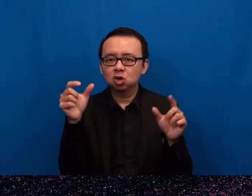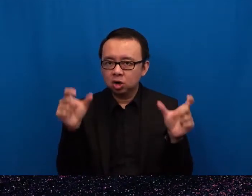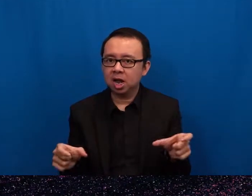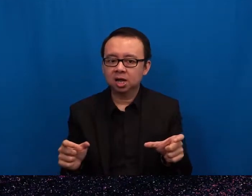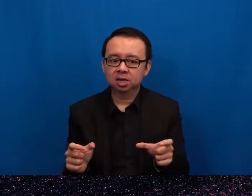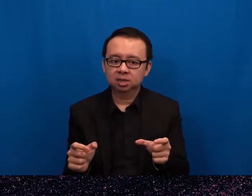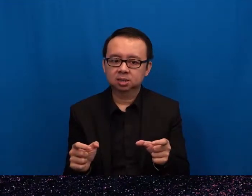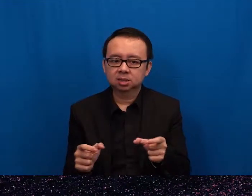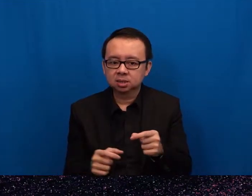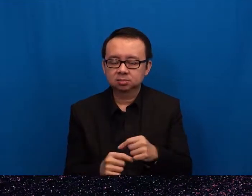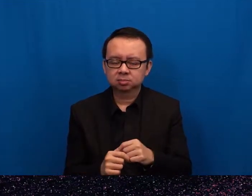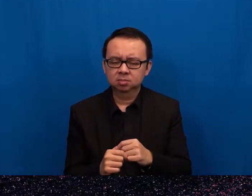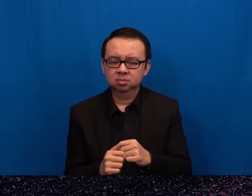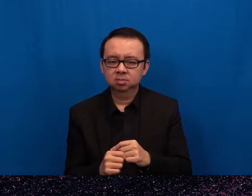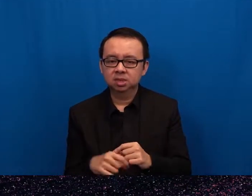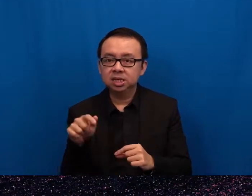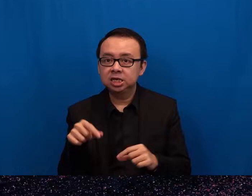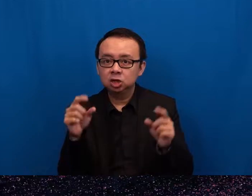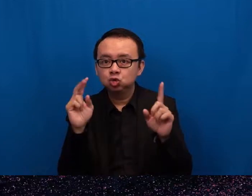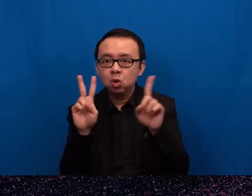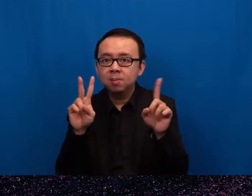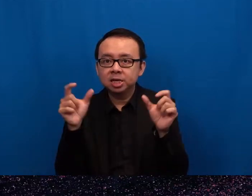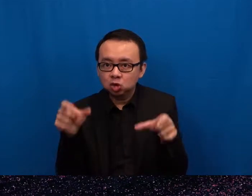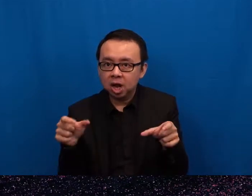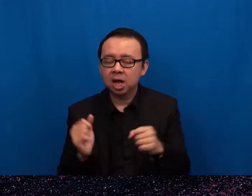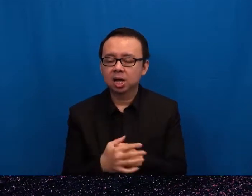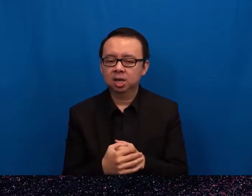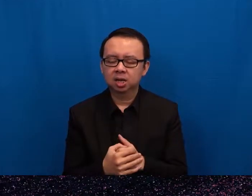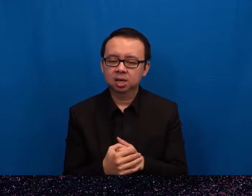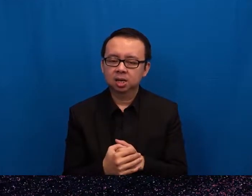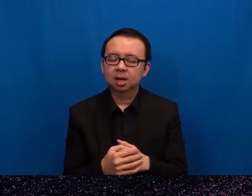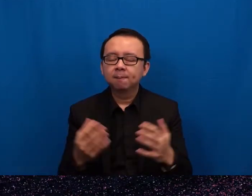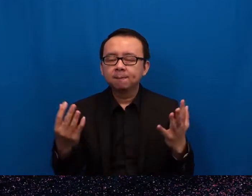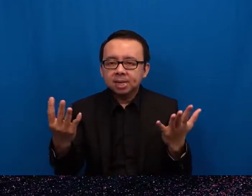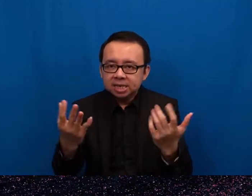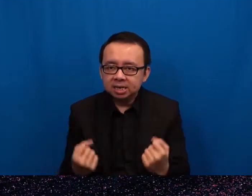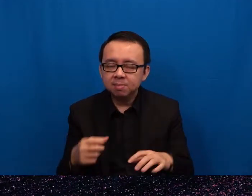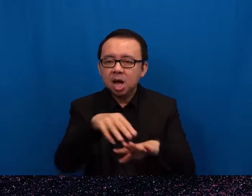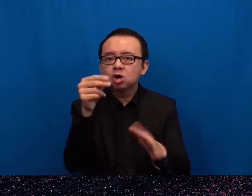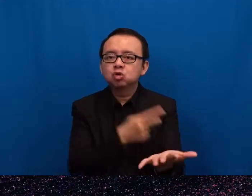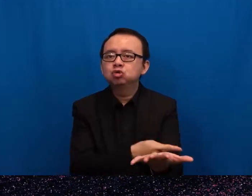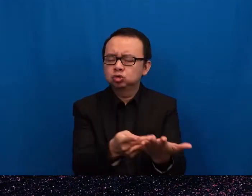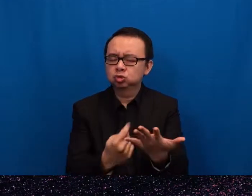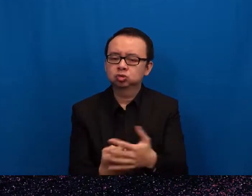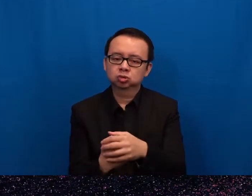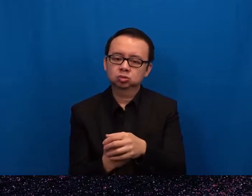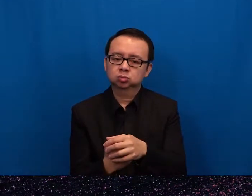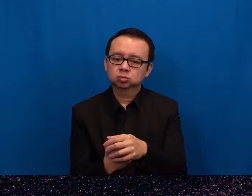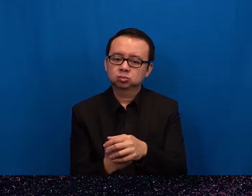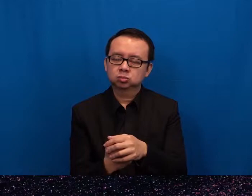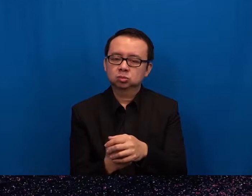30, ini hanya 12 saja. Ya, dan mereka semuanya,